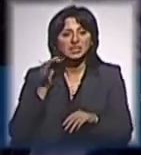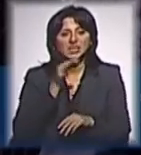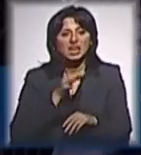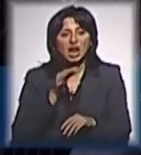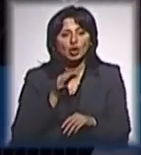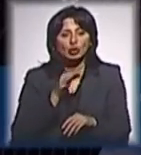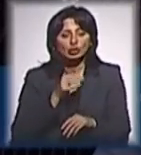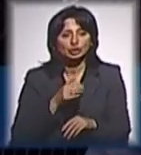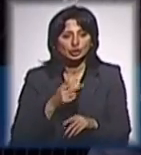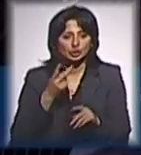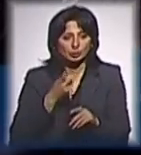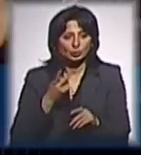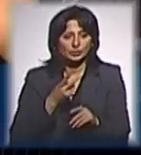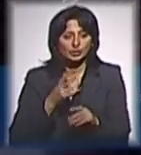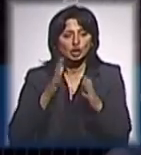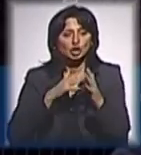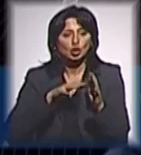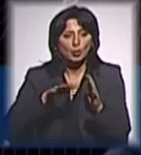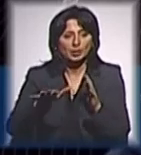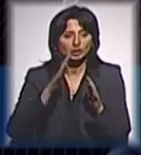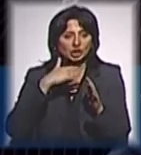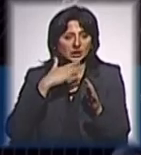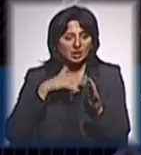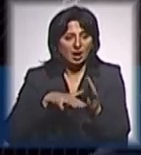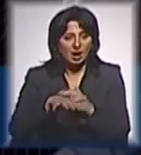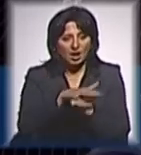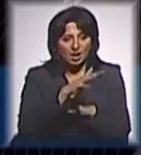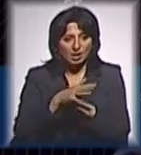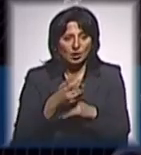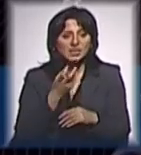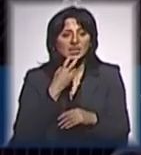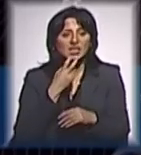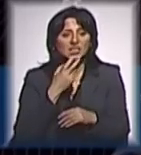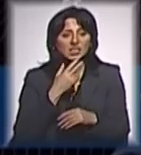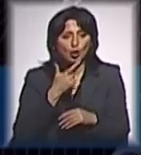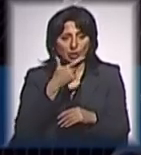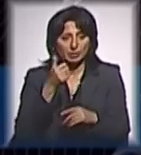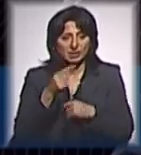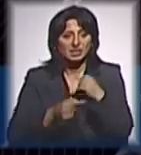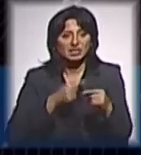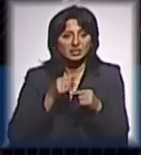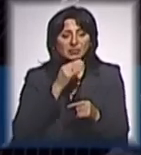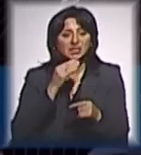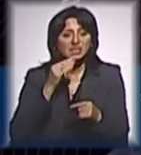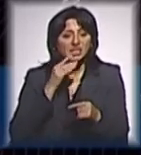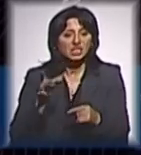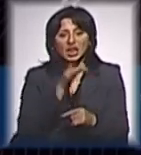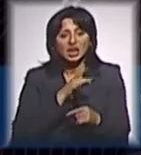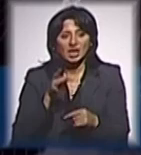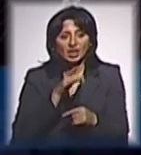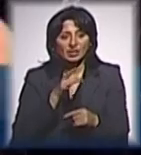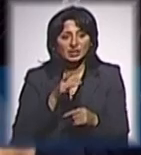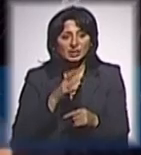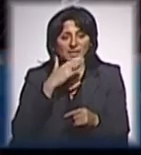რაიონში გაიყო გავიყვანოთ სოფლებში წყალი სადაც სასაცილოა 21 საუკუნეში მცხეთის რეგიონში